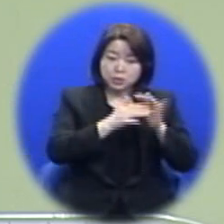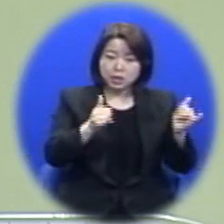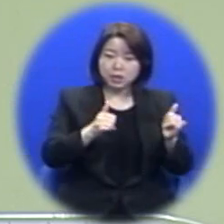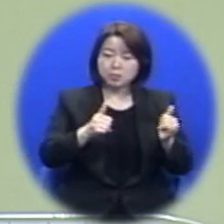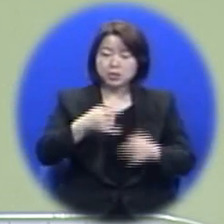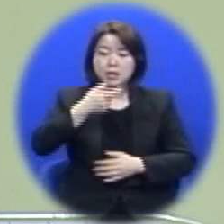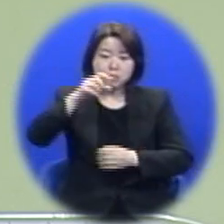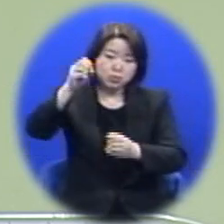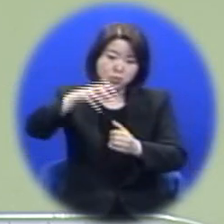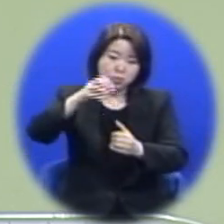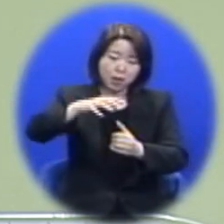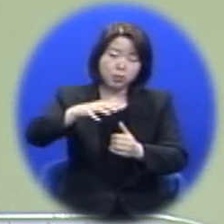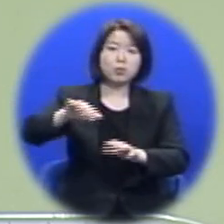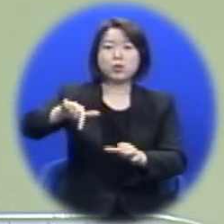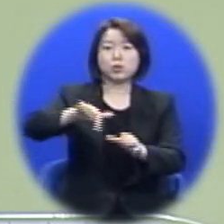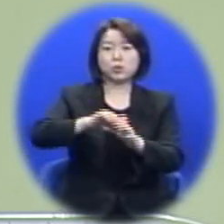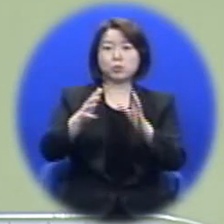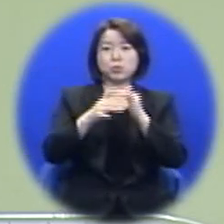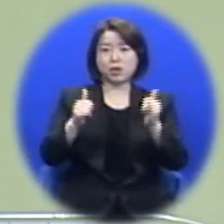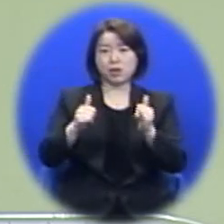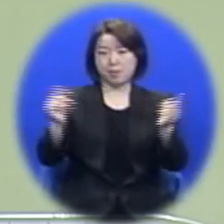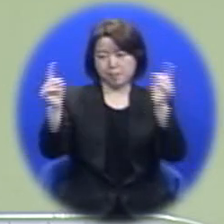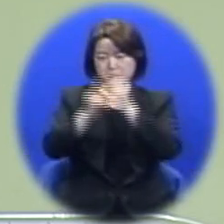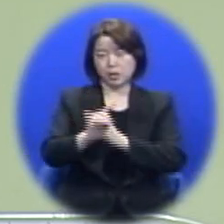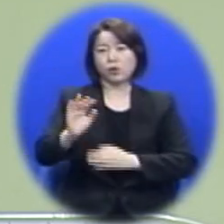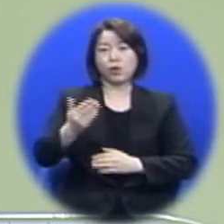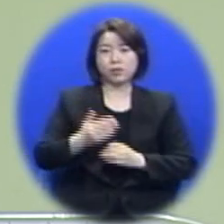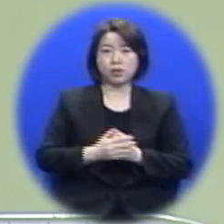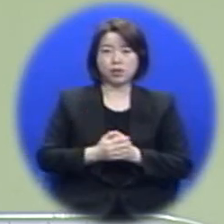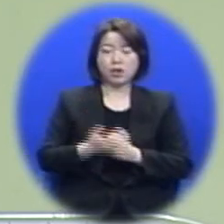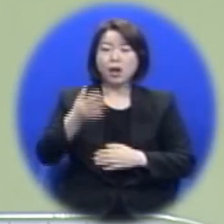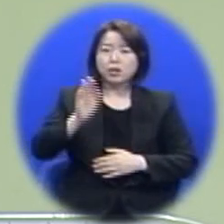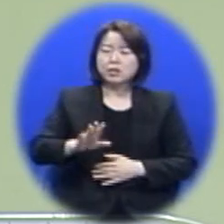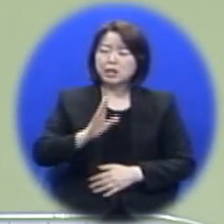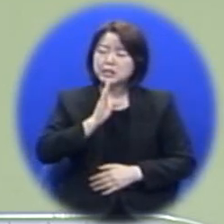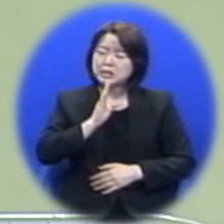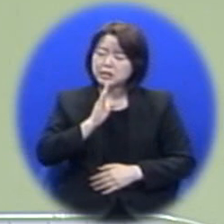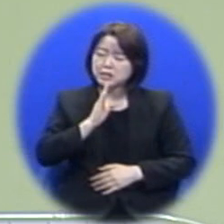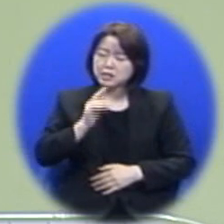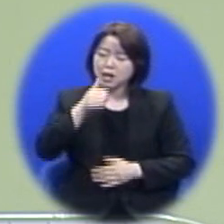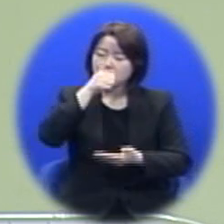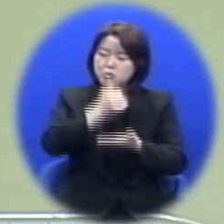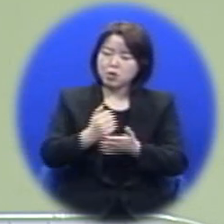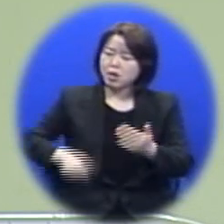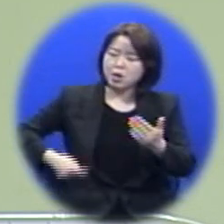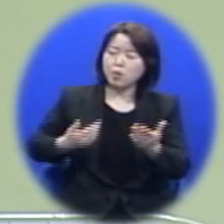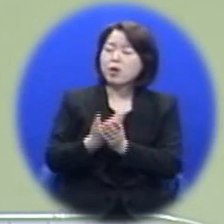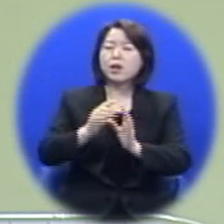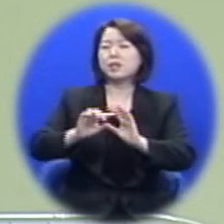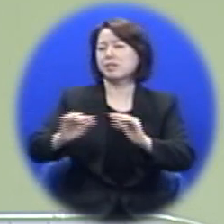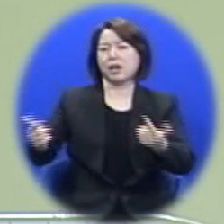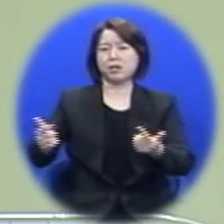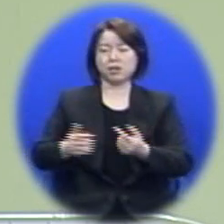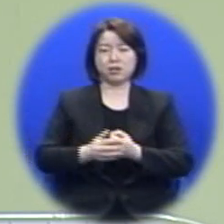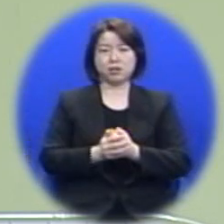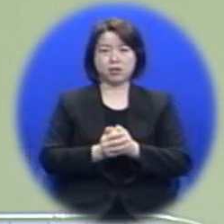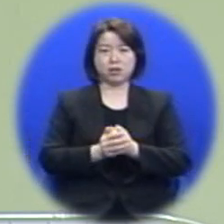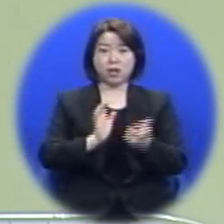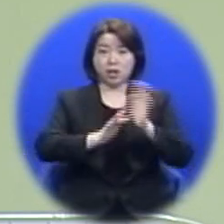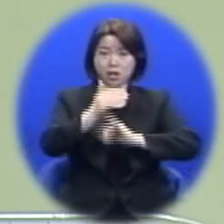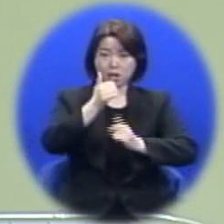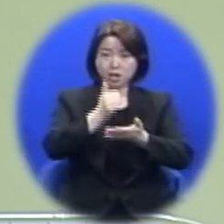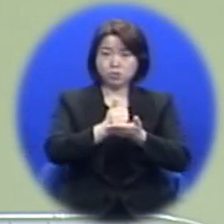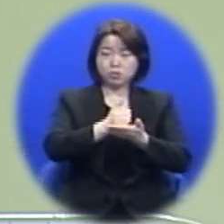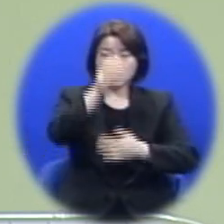됩니다 그런데 진정으로 죄를 회개하지 도 않고 예수님